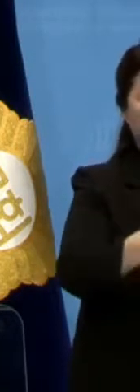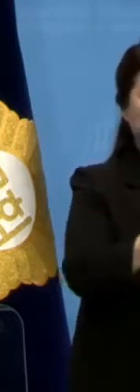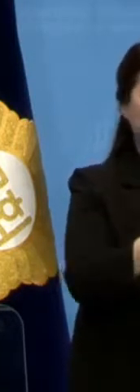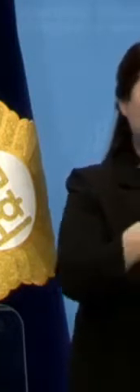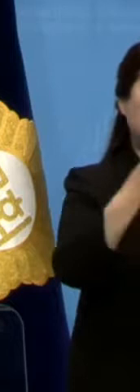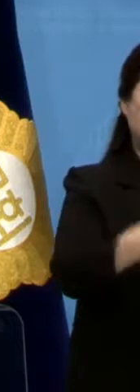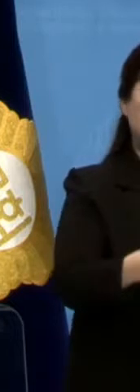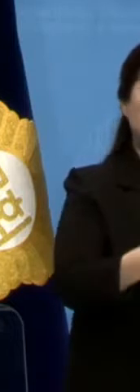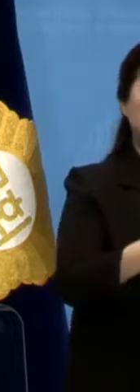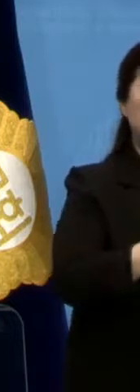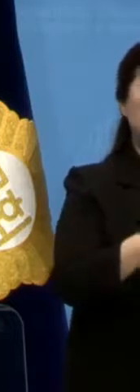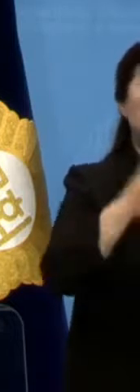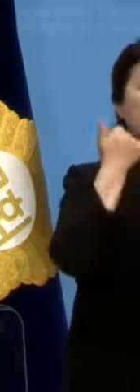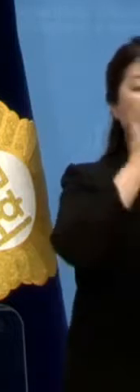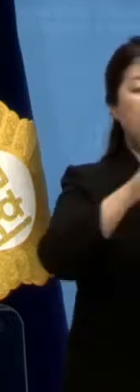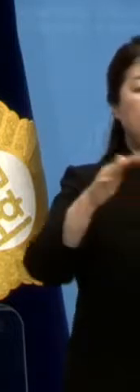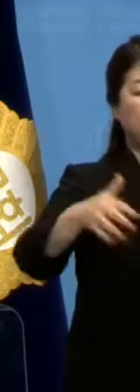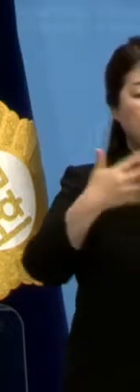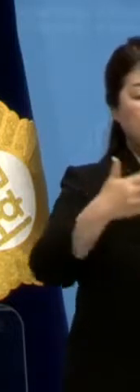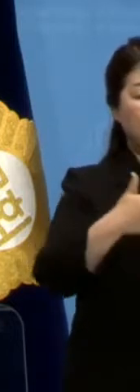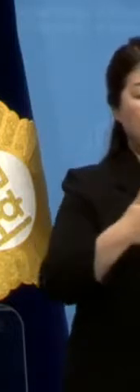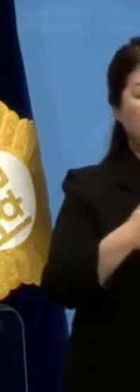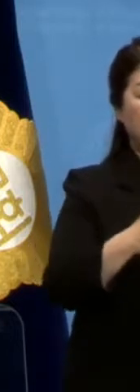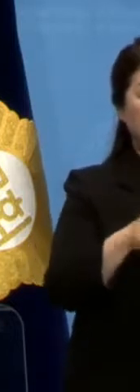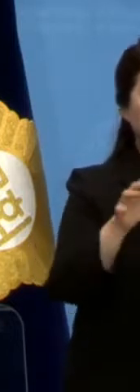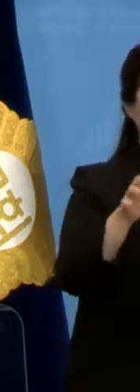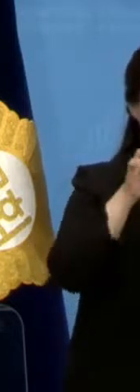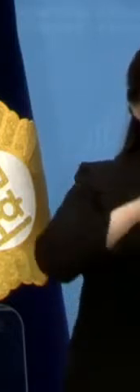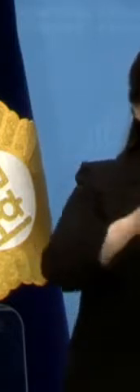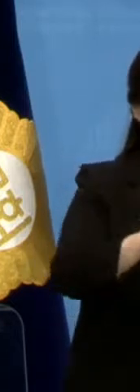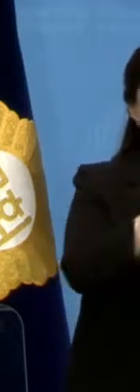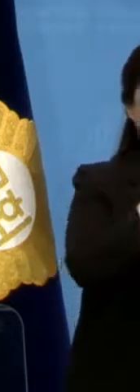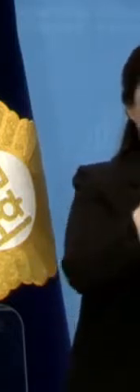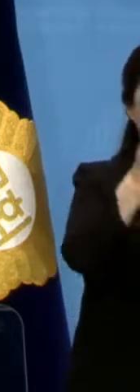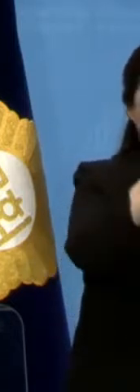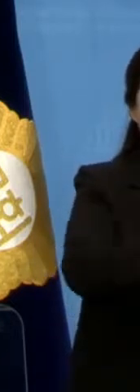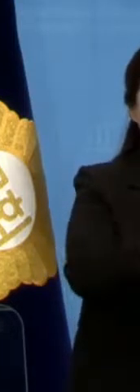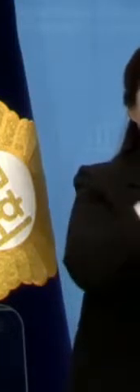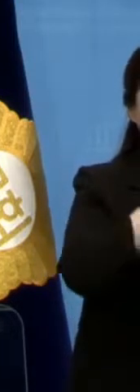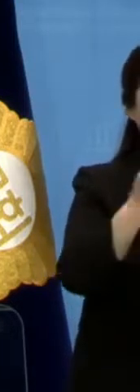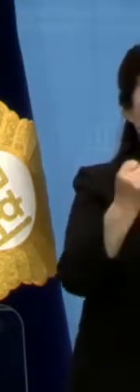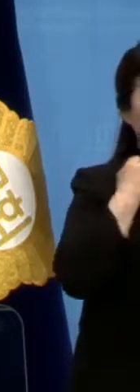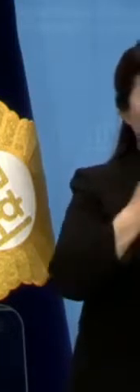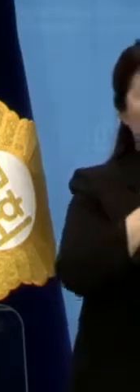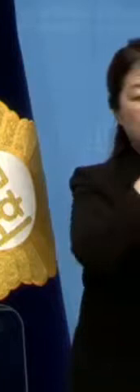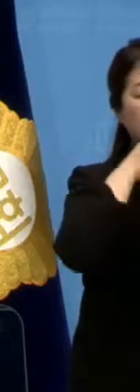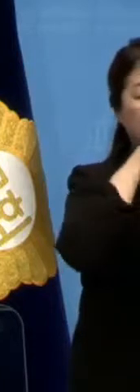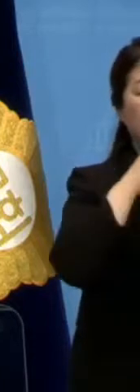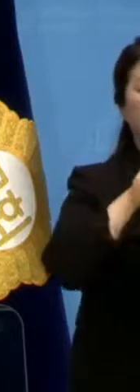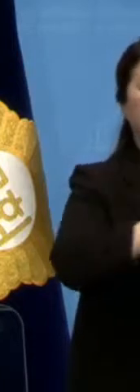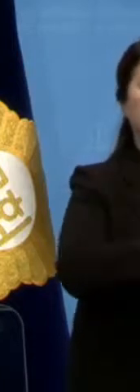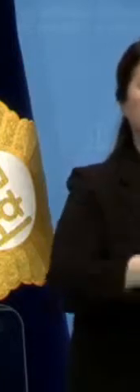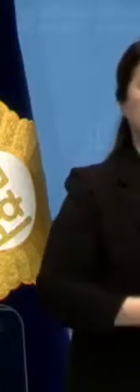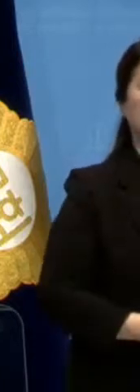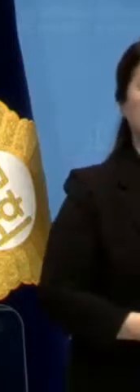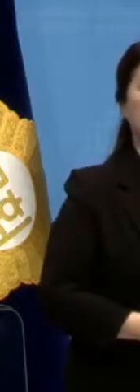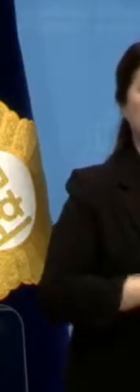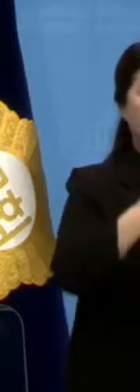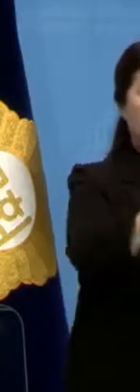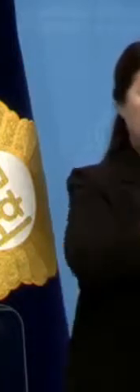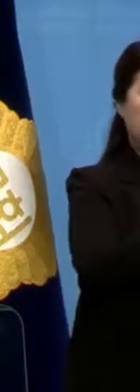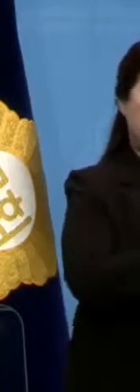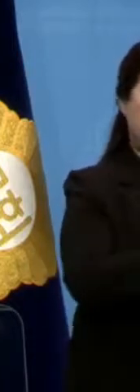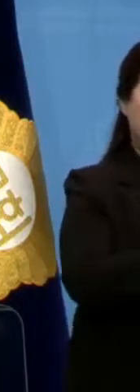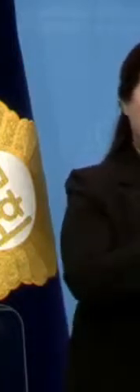해상풍력을 강행해서 에너지 적자 위기에 직면했습니다. 아울러 월성 1호기 조기 폐쇄를 위한 경제성